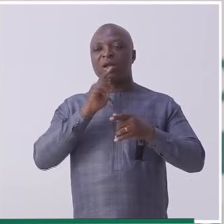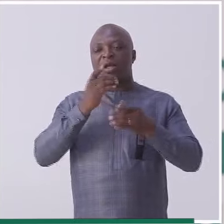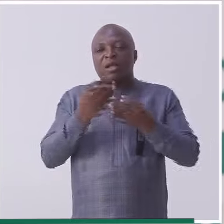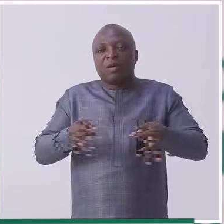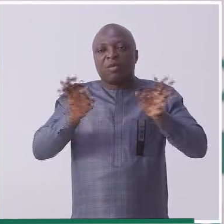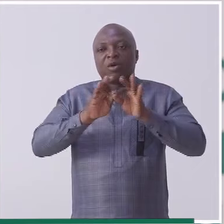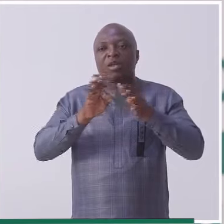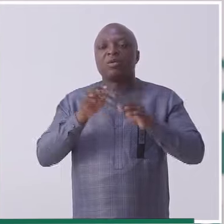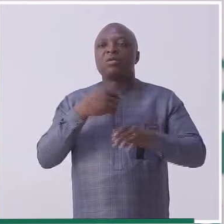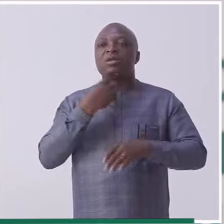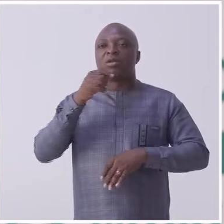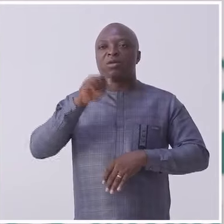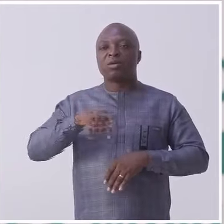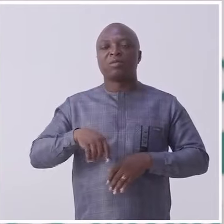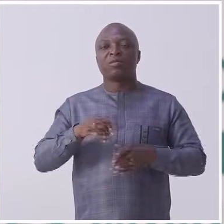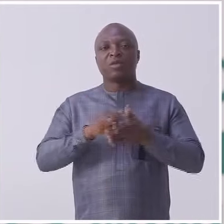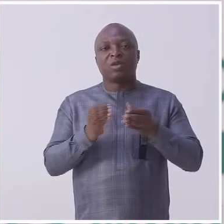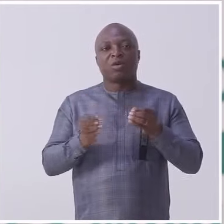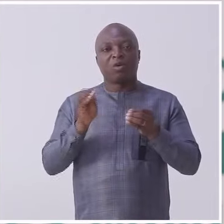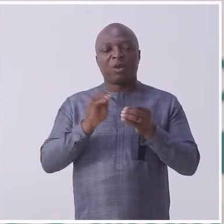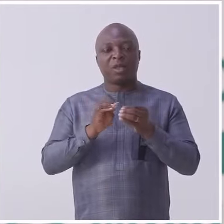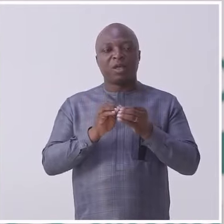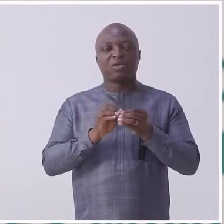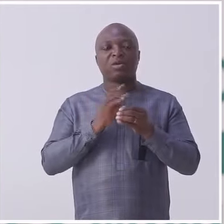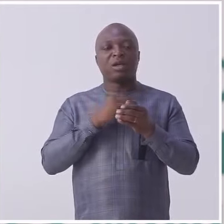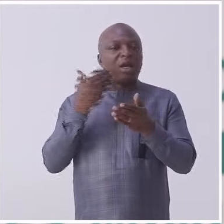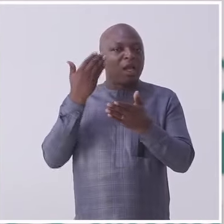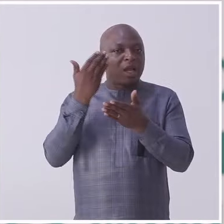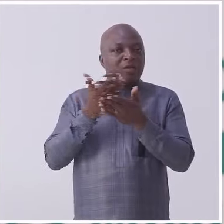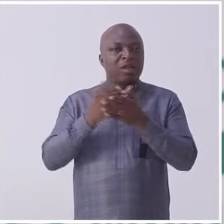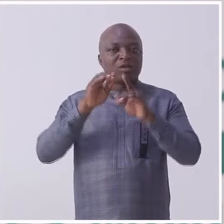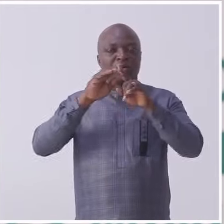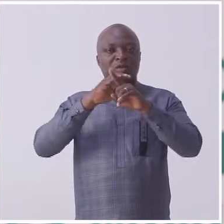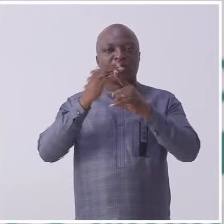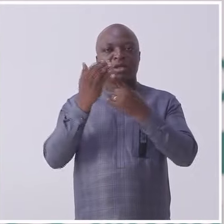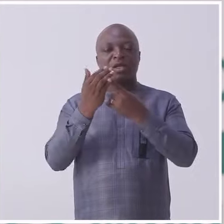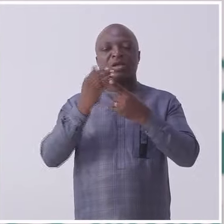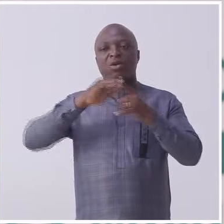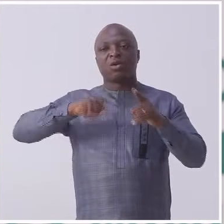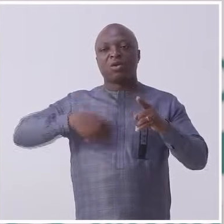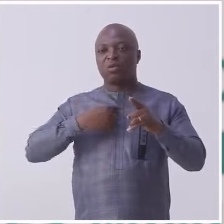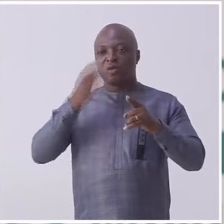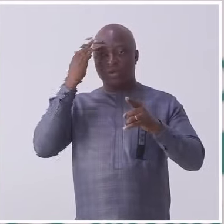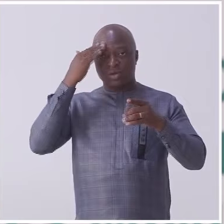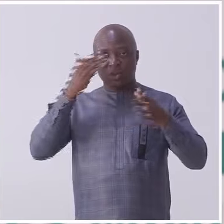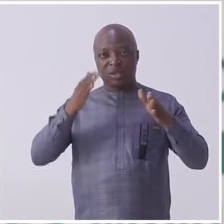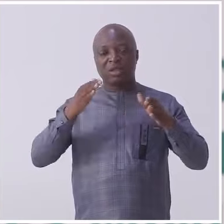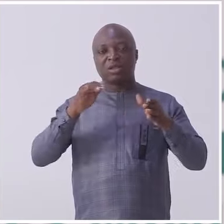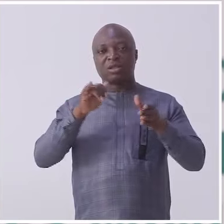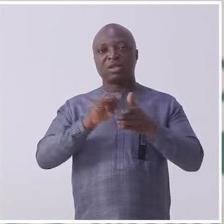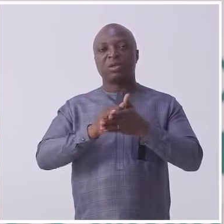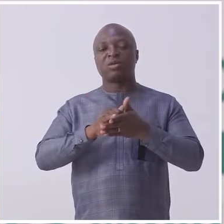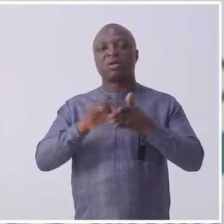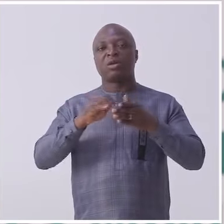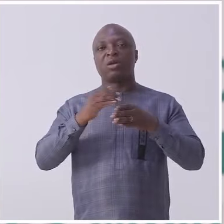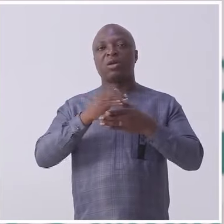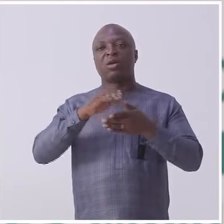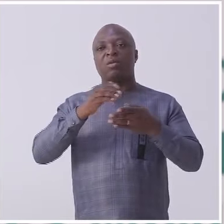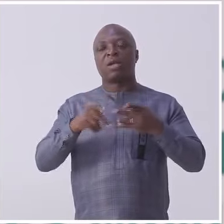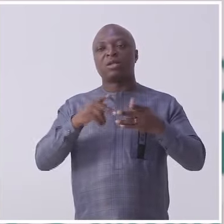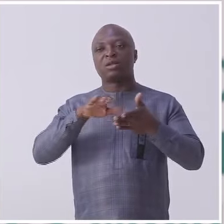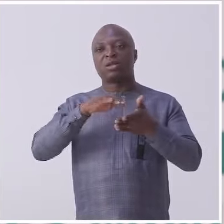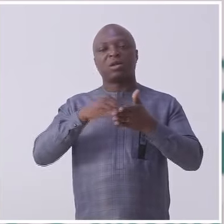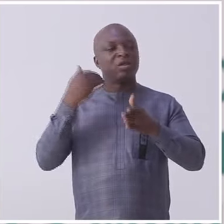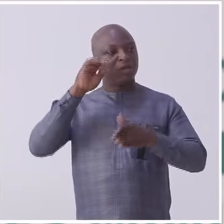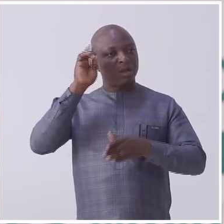important de dire que cette augmentation est survenue dans un contexte que nous connaissons déjà, c'est celui de la place centrale que le chef de